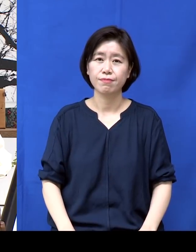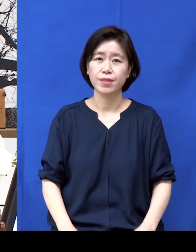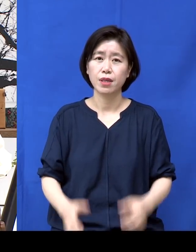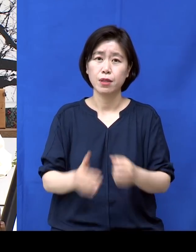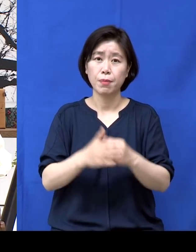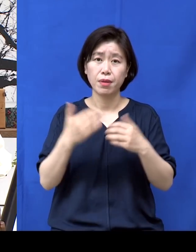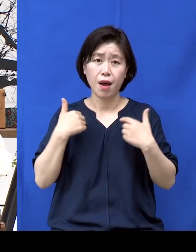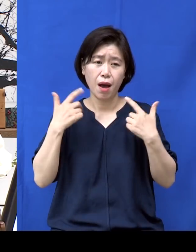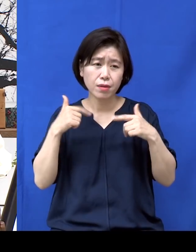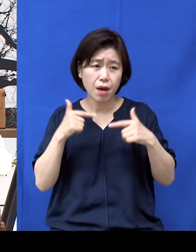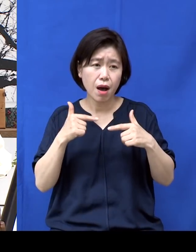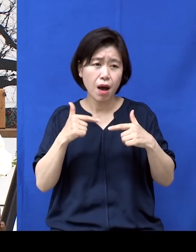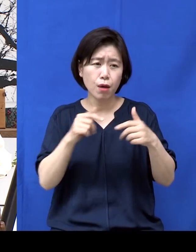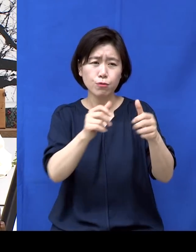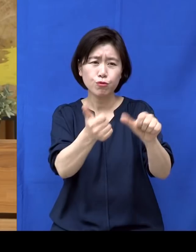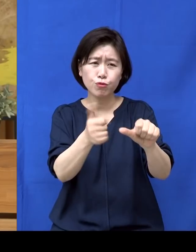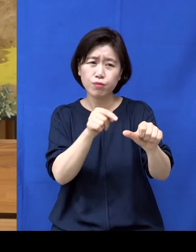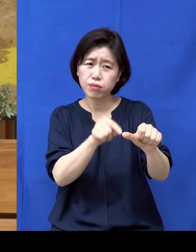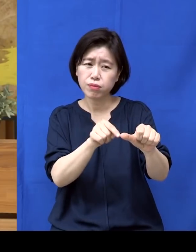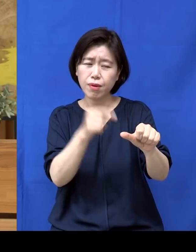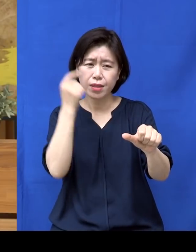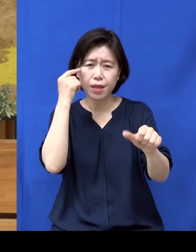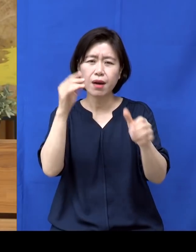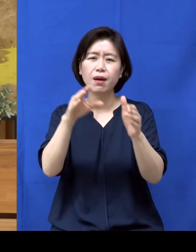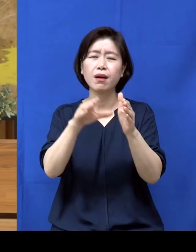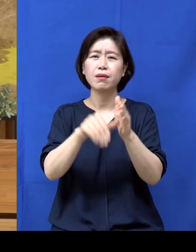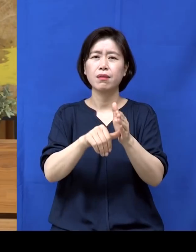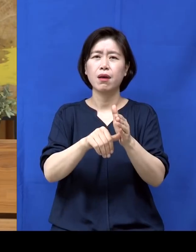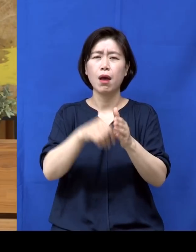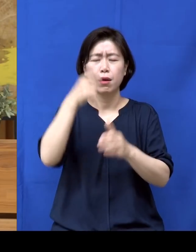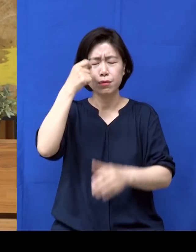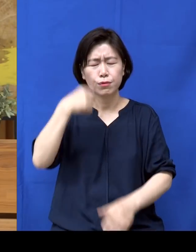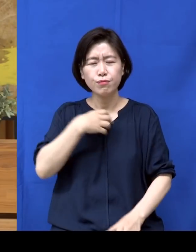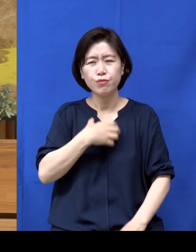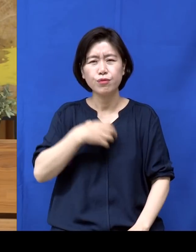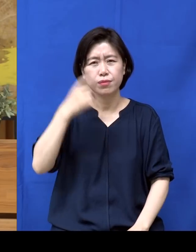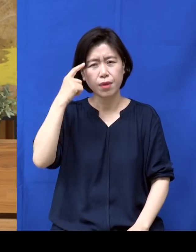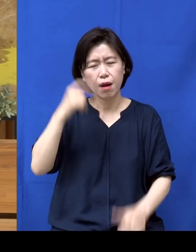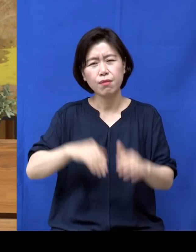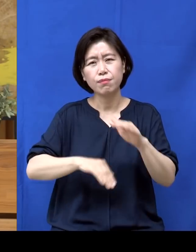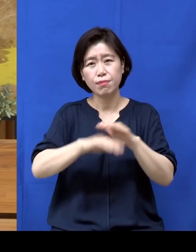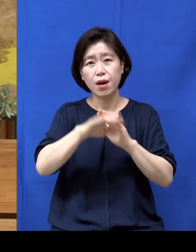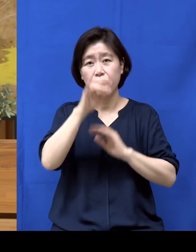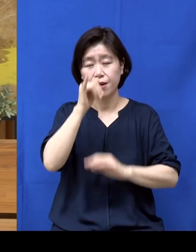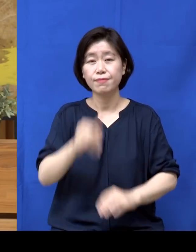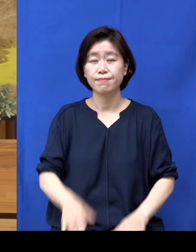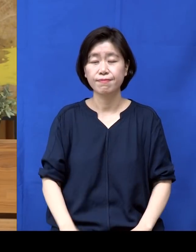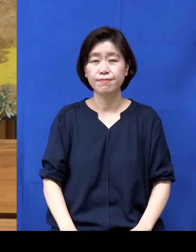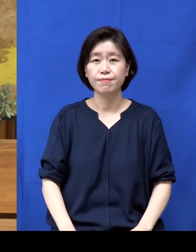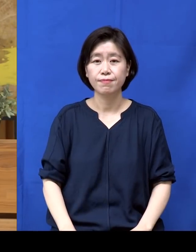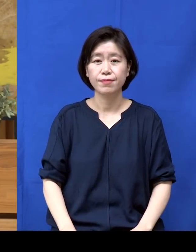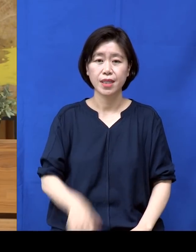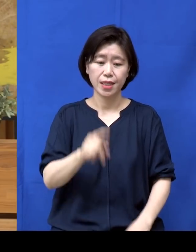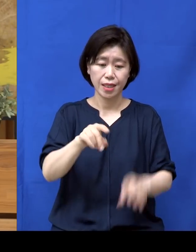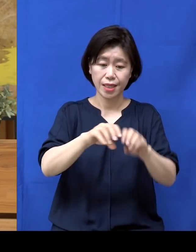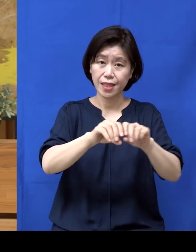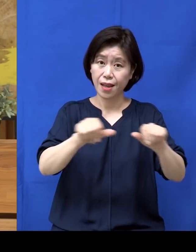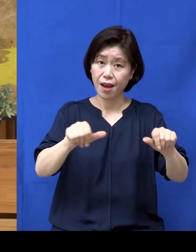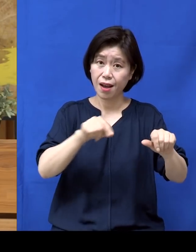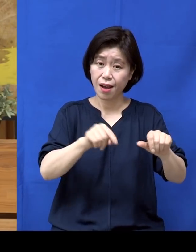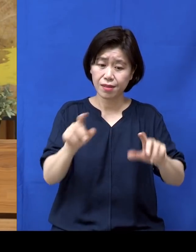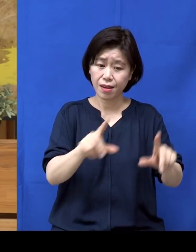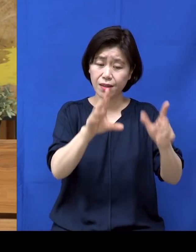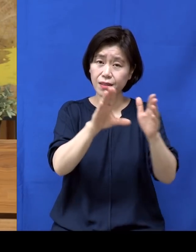죽음이라는 것이 슬프고. 그런데 이것이 내가 모든 기준을 이곳에 두고 있기 때문이 아닌가 하는 생각이 들었어요. 이 땅에 기준을 두게